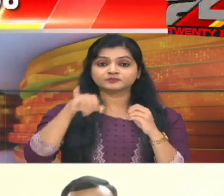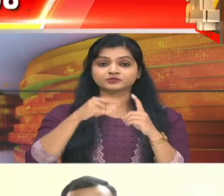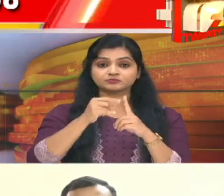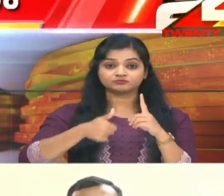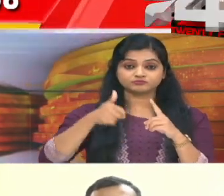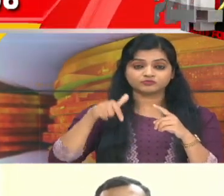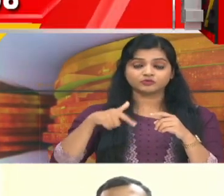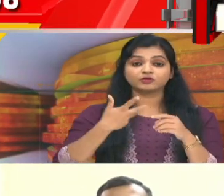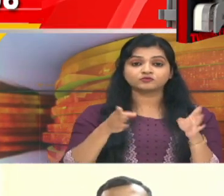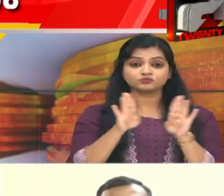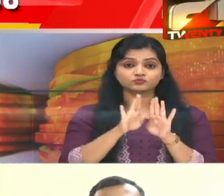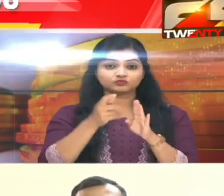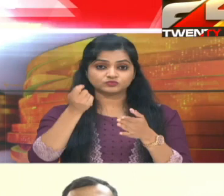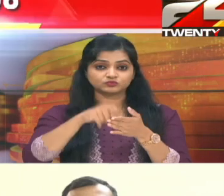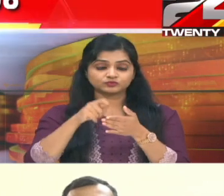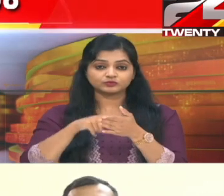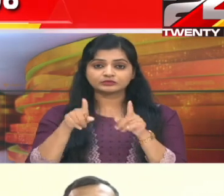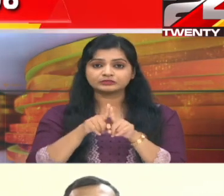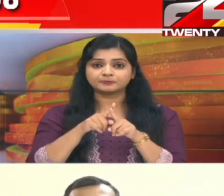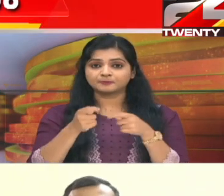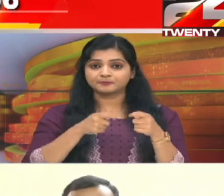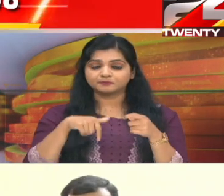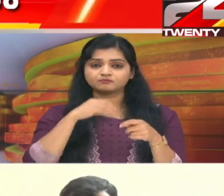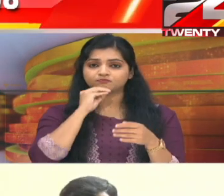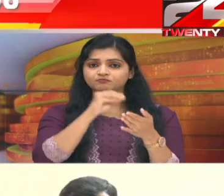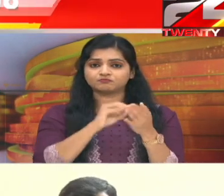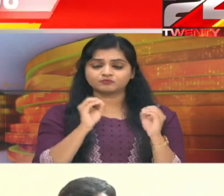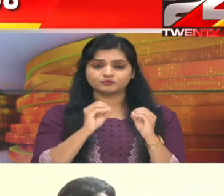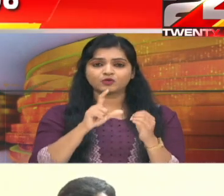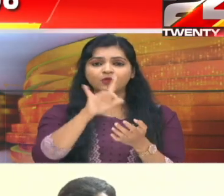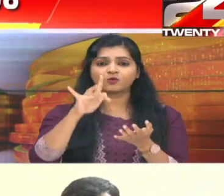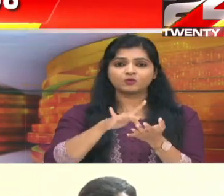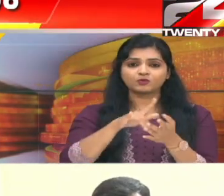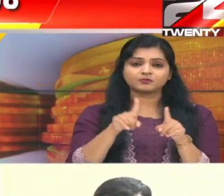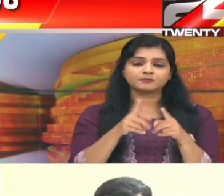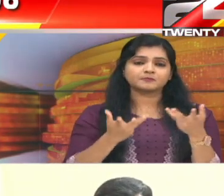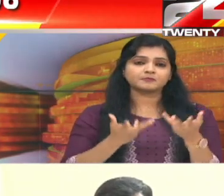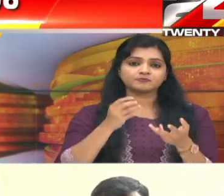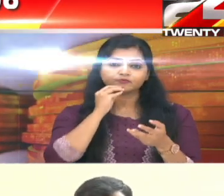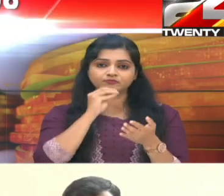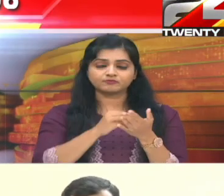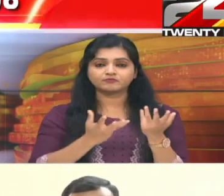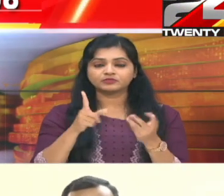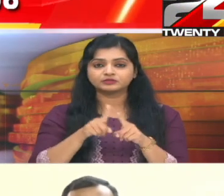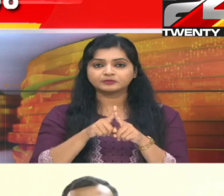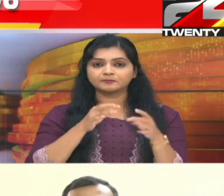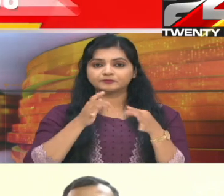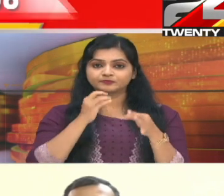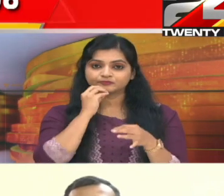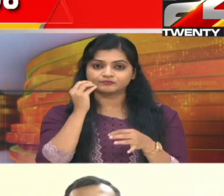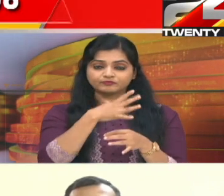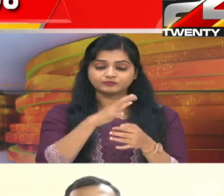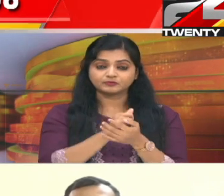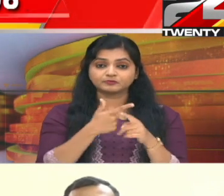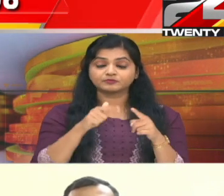ആഹ്വാനം നൽകിയിട്ടില്ല, പ്രാദേശികമായി മാത്രമായിരിക്കും അത്തരത്തിലൊരു ആഹ്വാനം ഉണ്ടായിട്ടുള്ളത് എന്ന കാര്യമായിരുന്നു. പക്ഷേ മദ്രാസ് ഹൈക്കോടതിയുടെ നിർദ്ദേശം